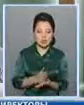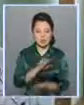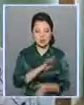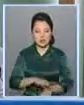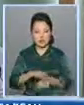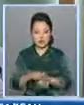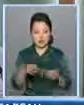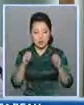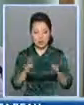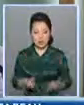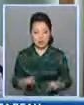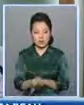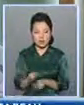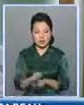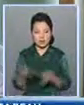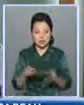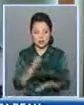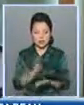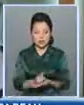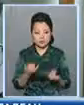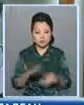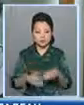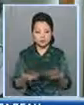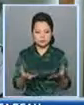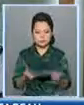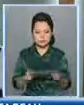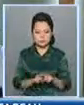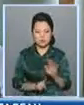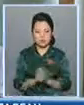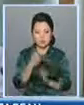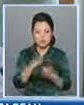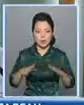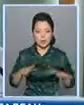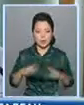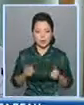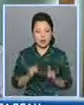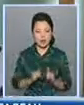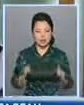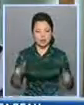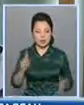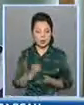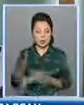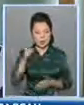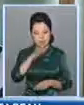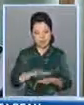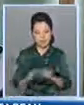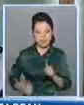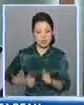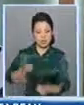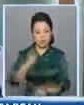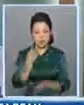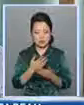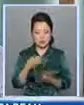арнайы мамандарды оқыту қажет. Қазір мұның барлығы қолға алынып, жұмысты күшейтудеміз. Туристер көбейетін болса, елімізді мақтанышпен таныта аламыз.